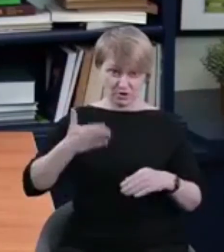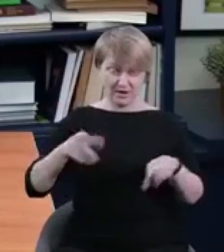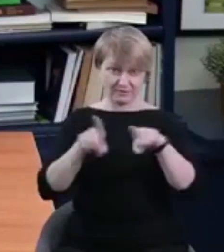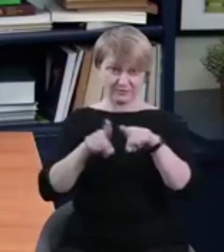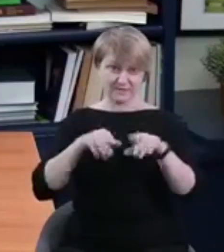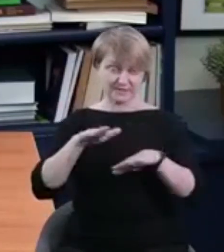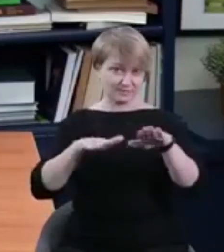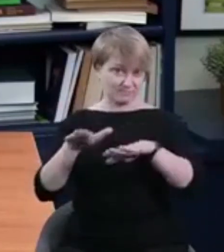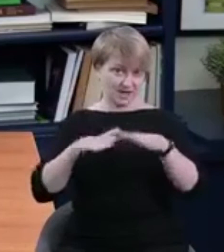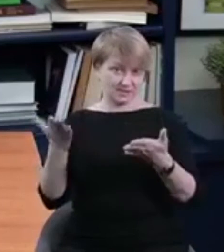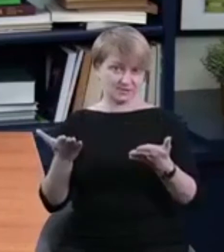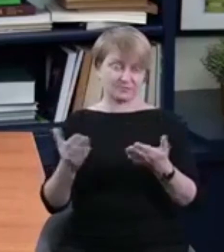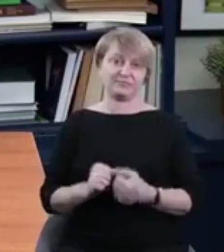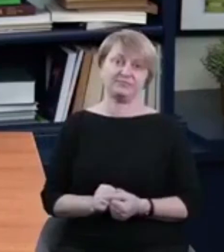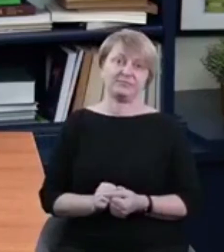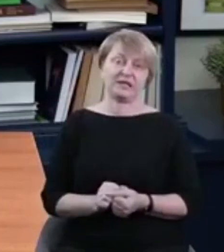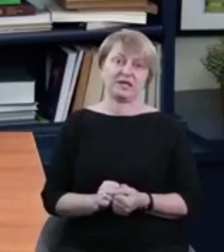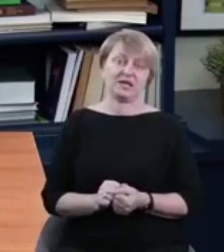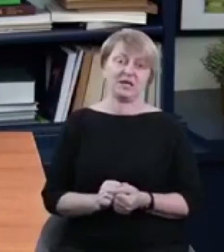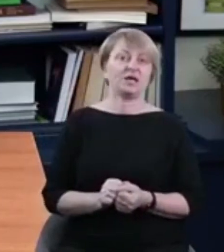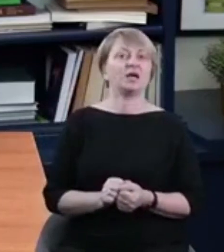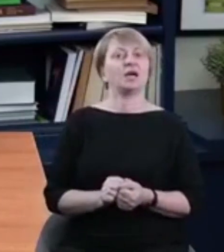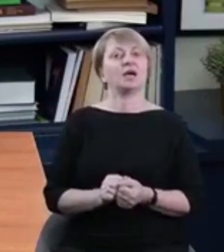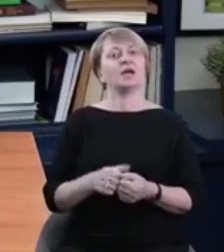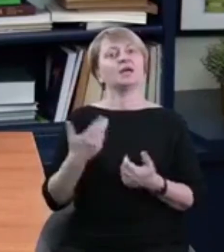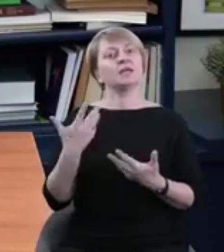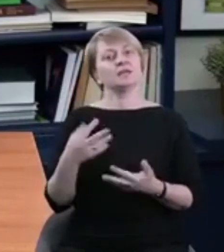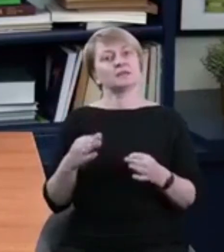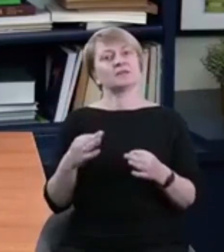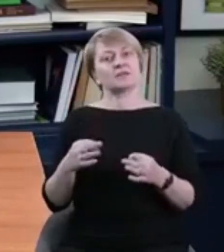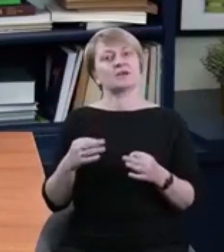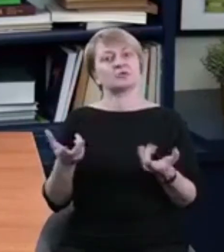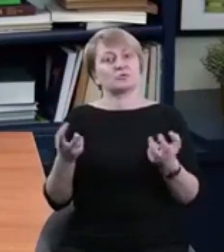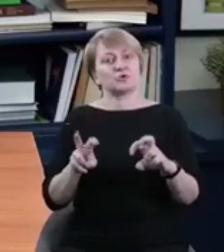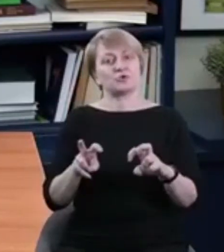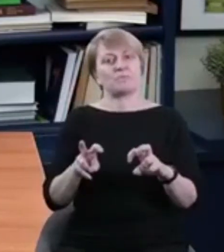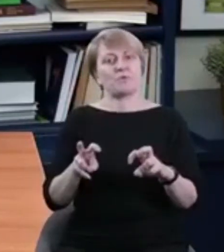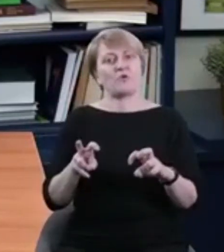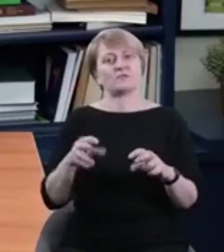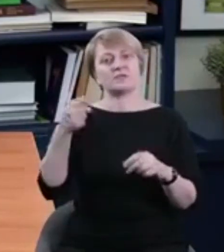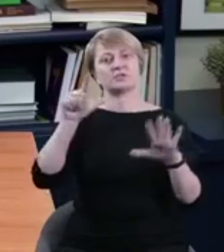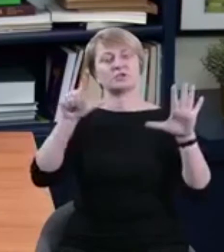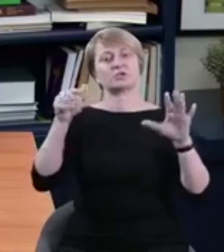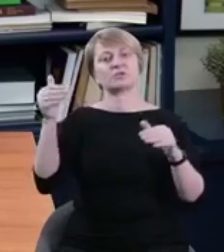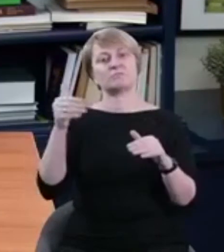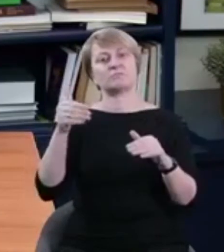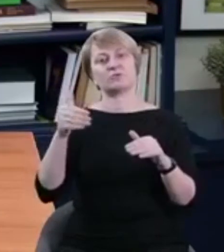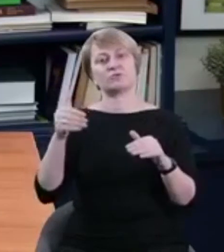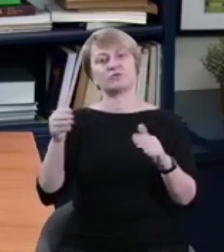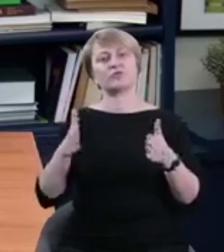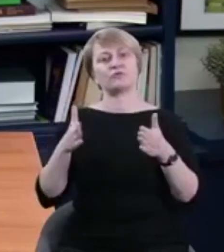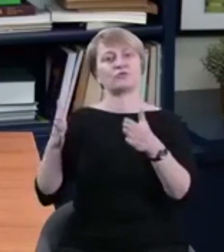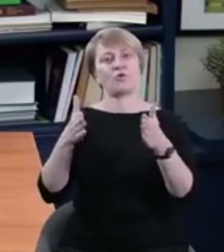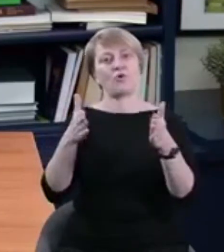dyskutujemy o tym czy może tam postać 7 metrów dla dla samochodów dla rowerów czy dla pieszych natomiast